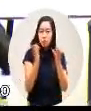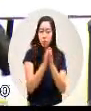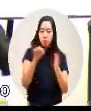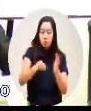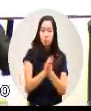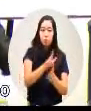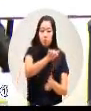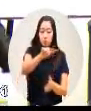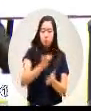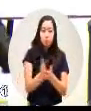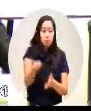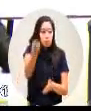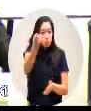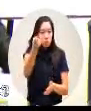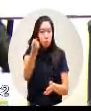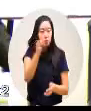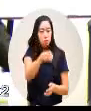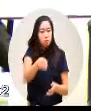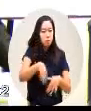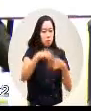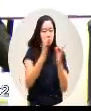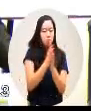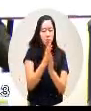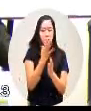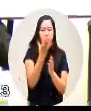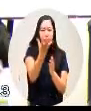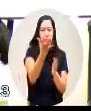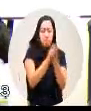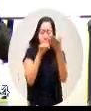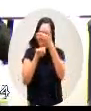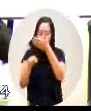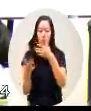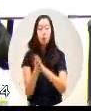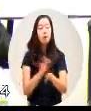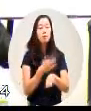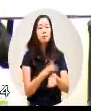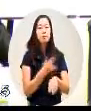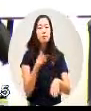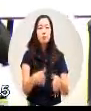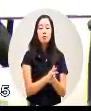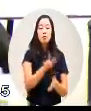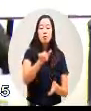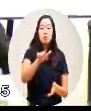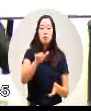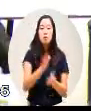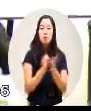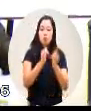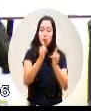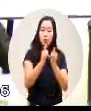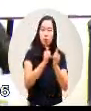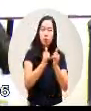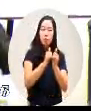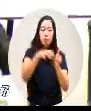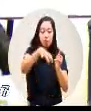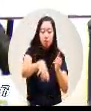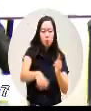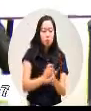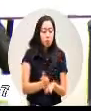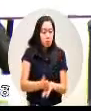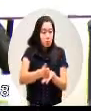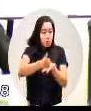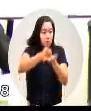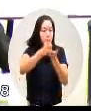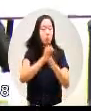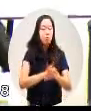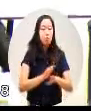师权利了哈，才不会被玩弄。这样子，我们教师在我们社会地位马靠重要。